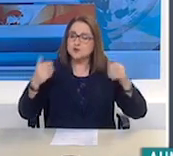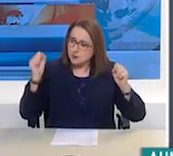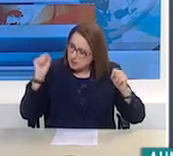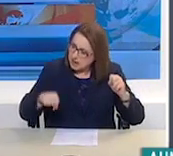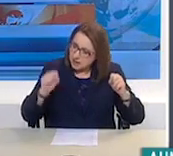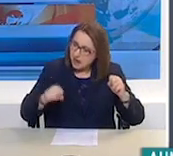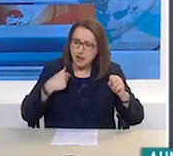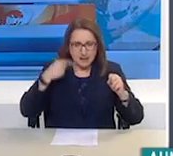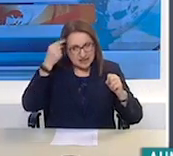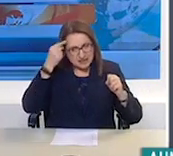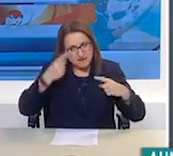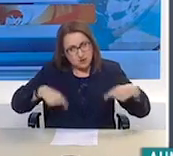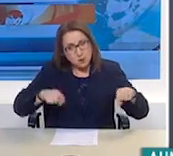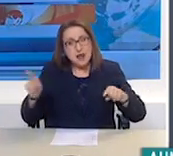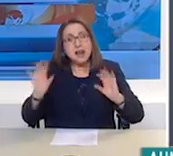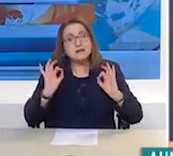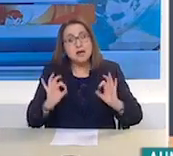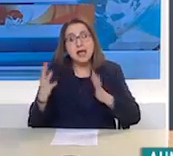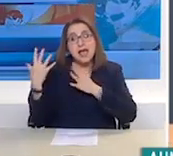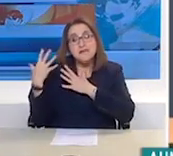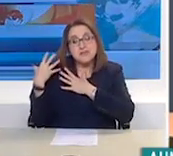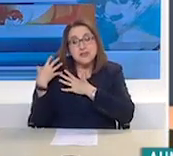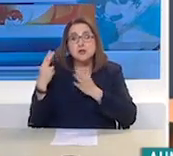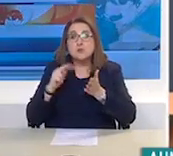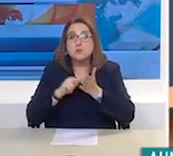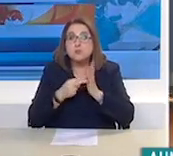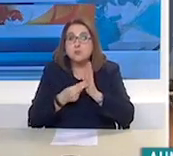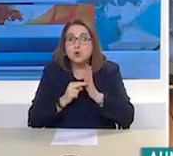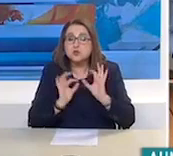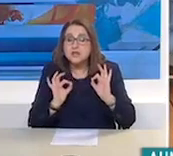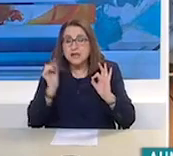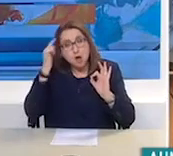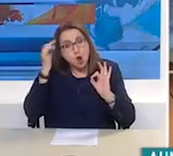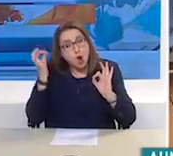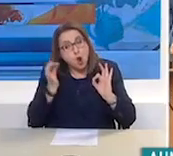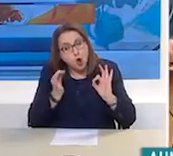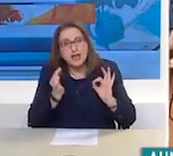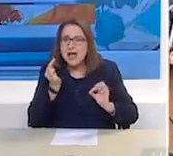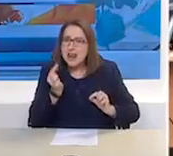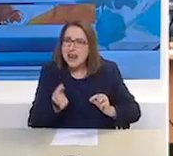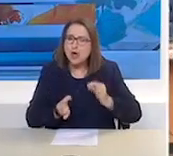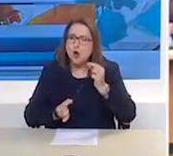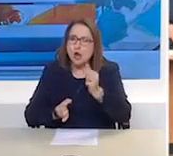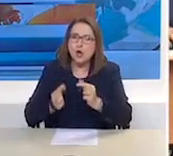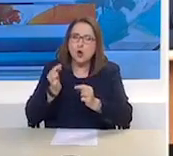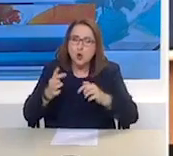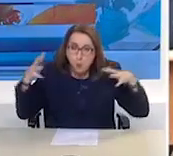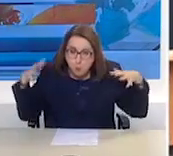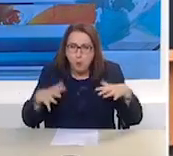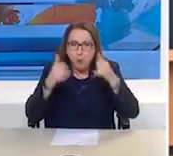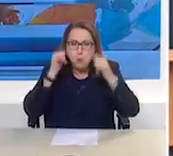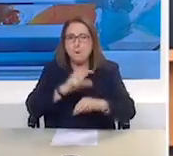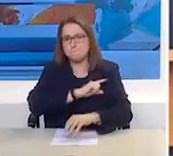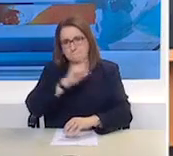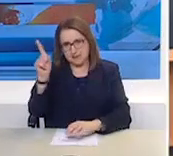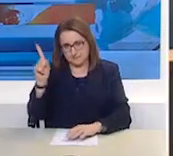σύνεση, με υπευθυνότητα και προσοχή. Ευχαριστώ για την προσοχή σας. Ευχαριστούμε, κύριε Πτεράρχε. Το λόγο έχει ο κύριος Χαρδαλιάς. Καλησπέρα σας από την